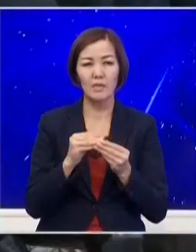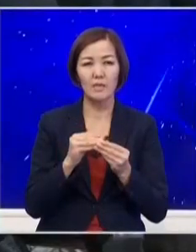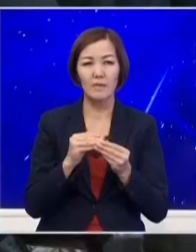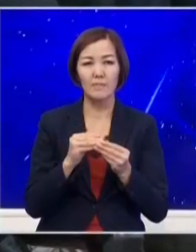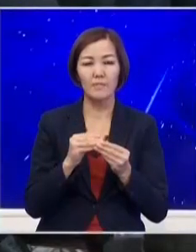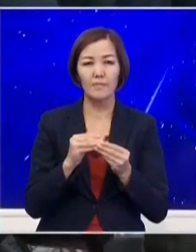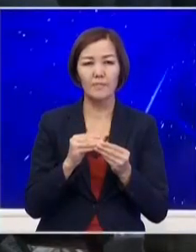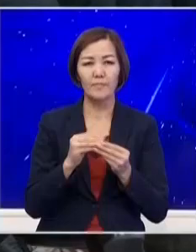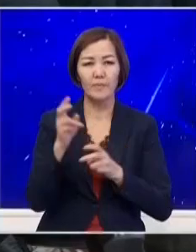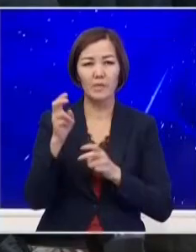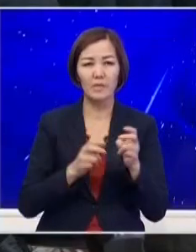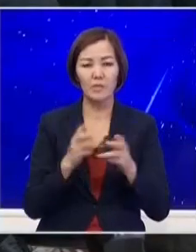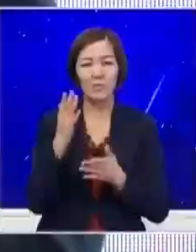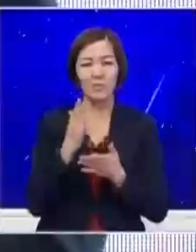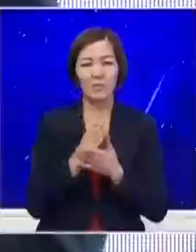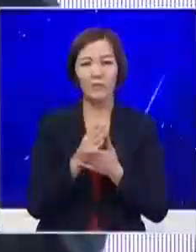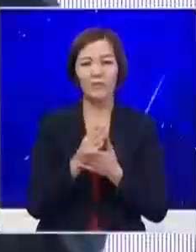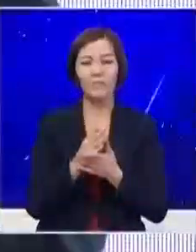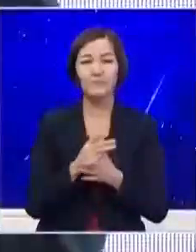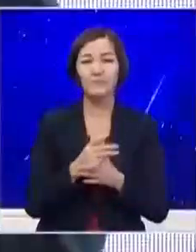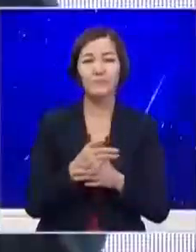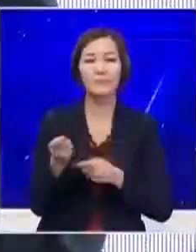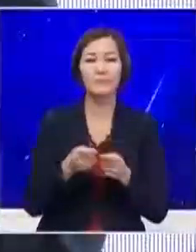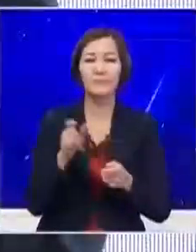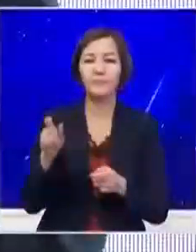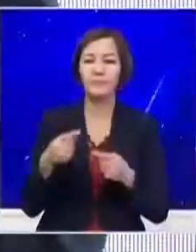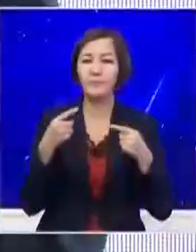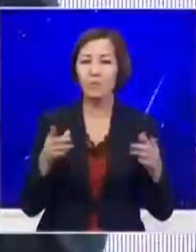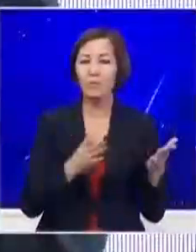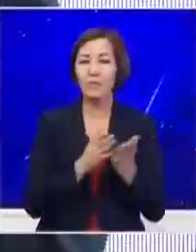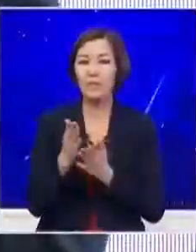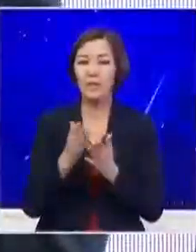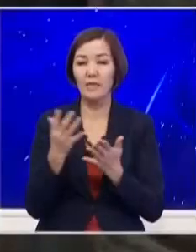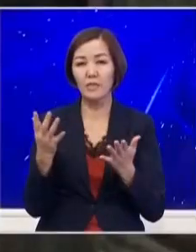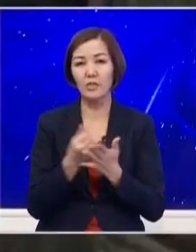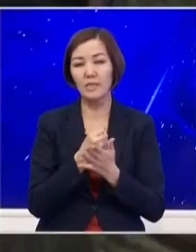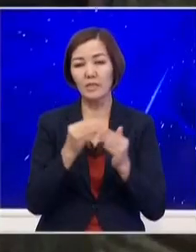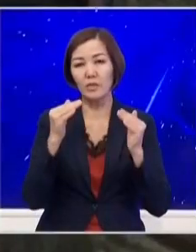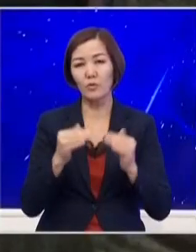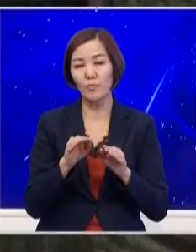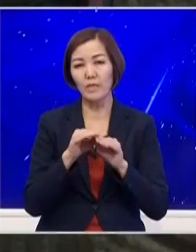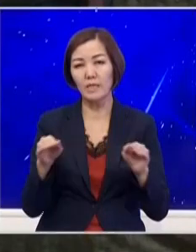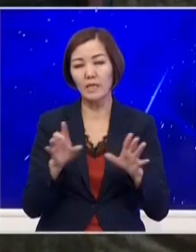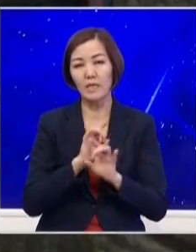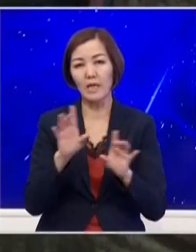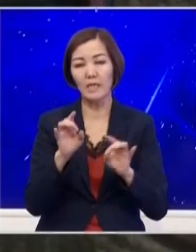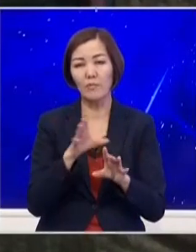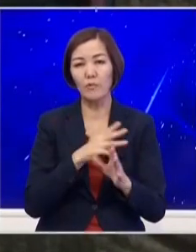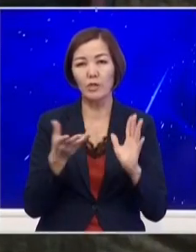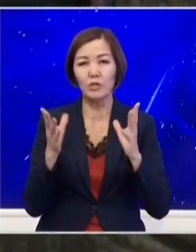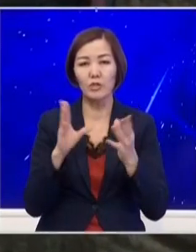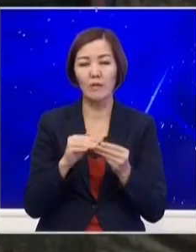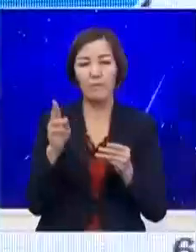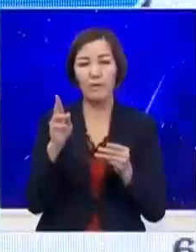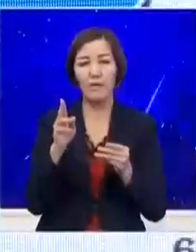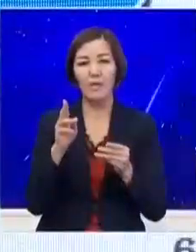жидек консерві зауыты жүзеге асырады. Өңір әкімі өзге салалардағы жетістіктер және төмен көрсеткіштерді атап өтті. Жалпы бұл